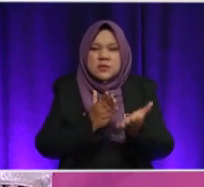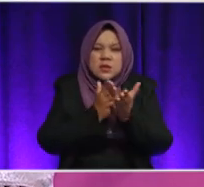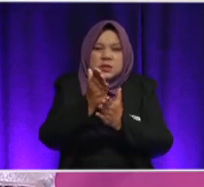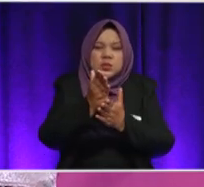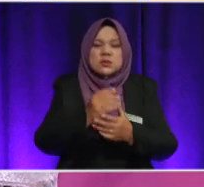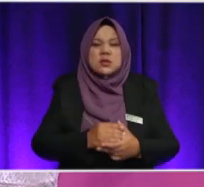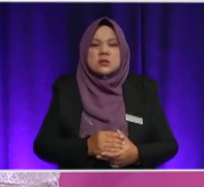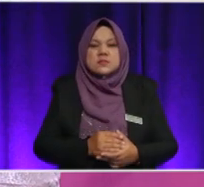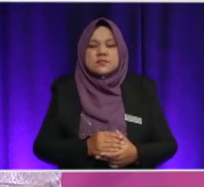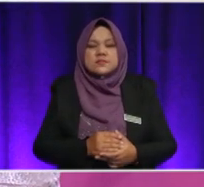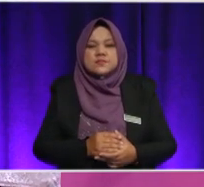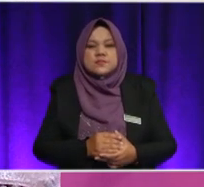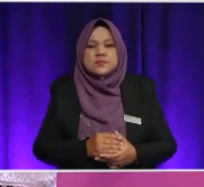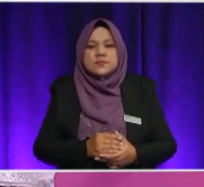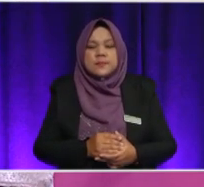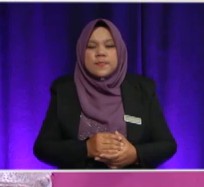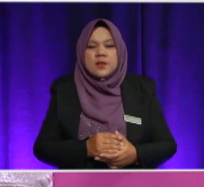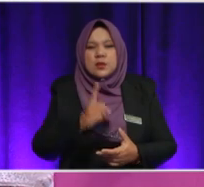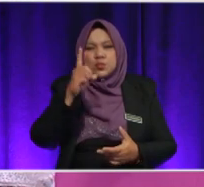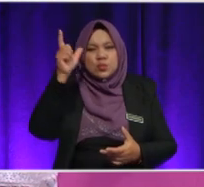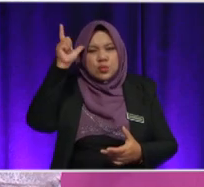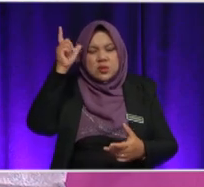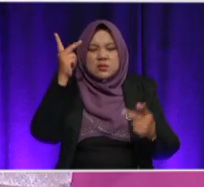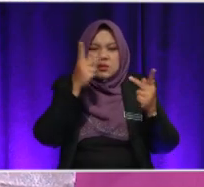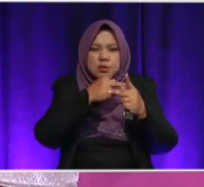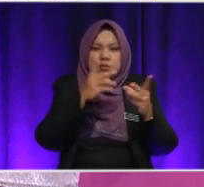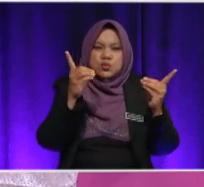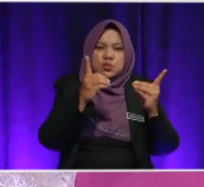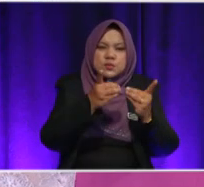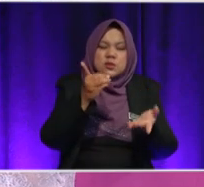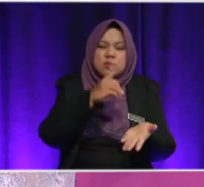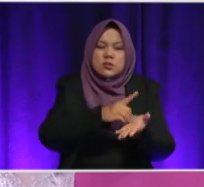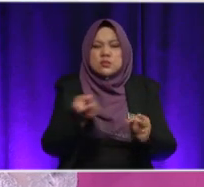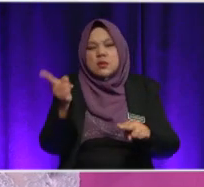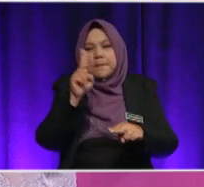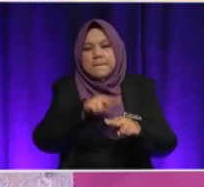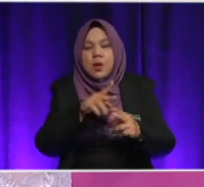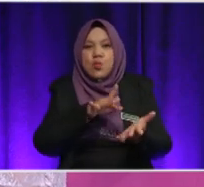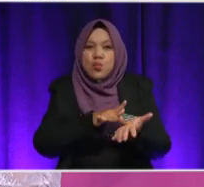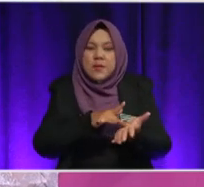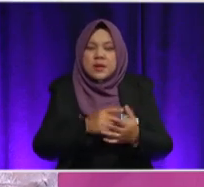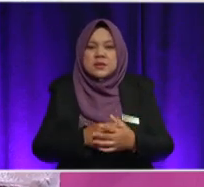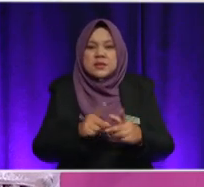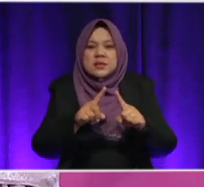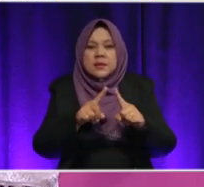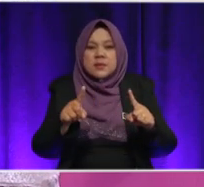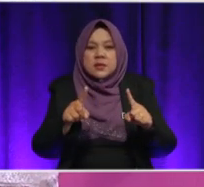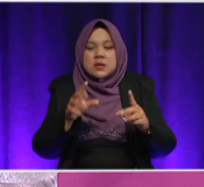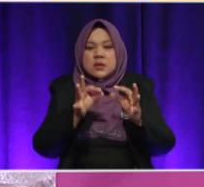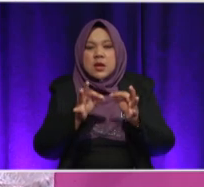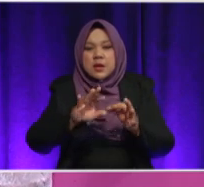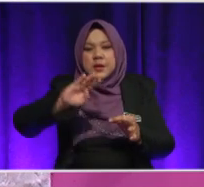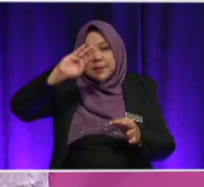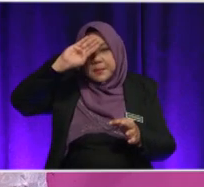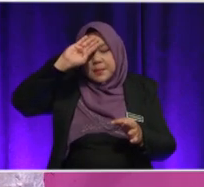berturut sama maksudnya ada berkala Sebulan sekali kena begitu jumpa dokter Ubay tapi kalau masih kita jus demam